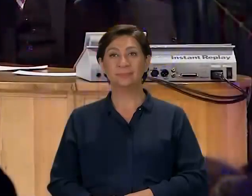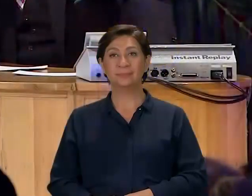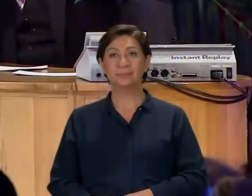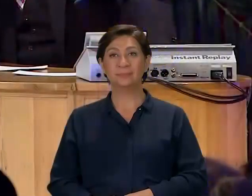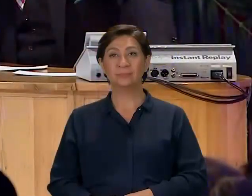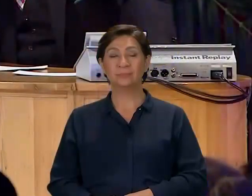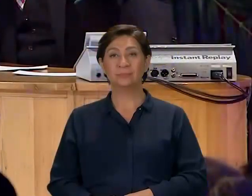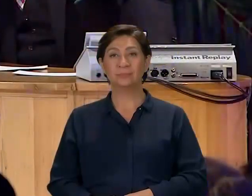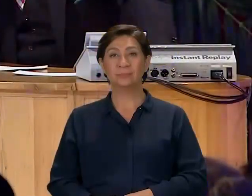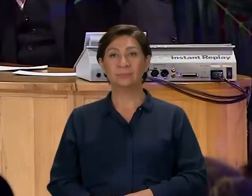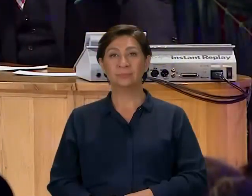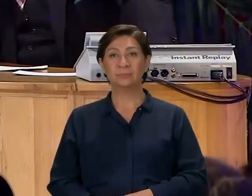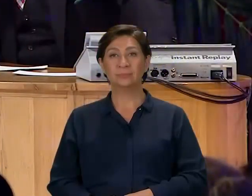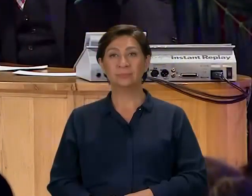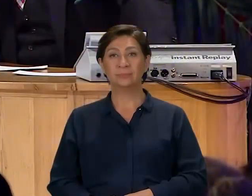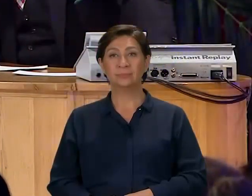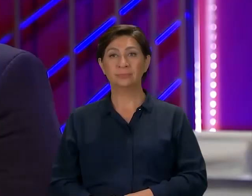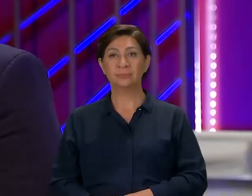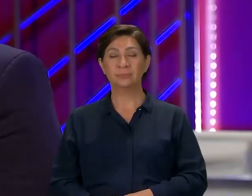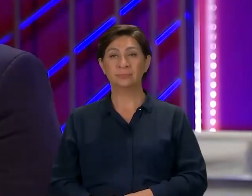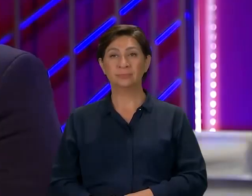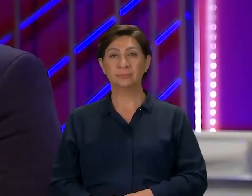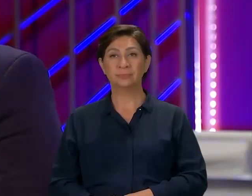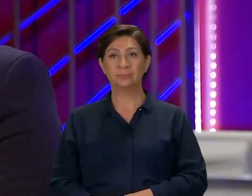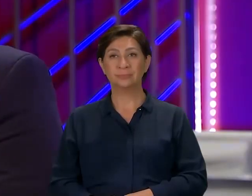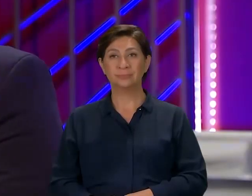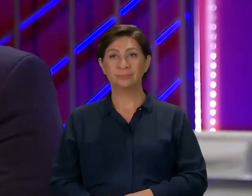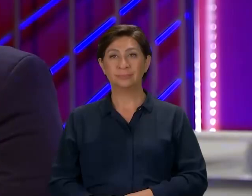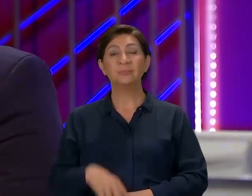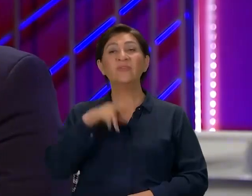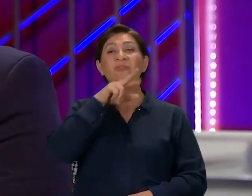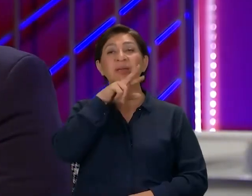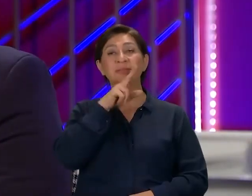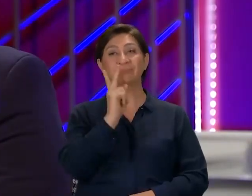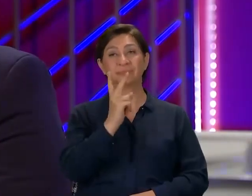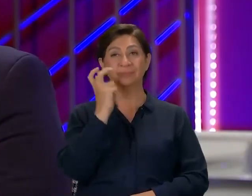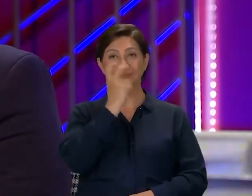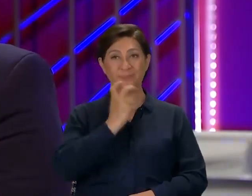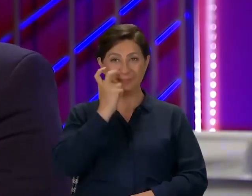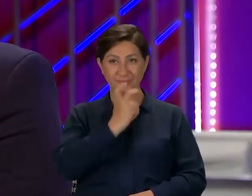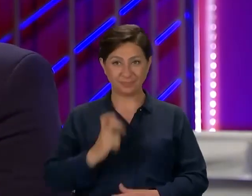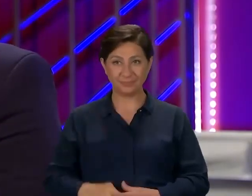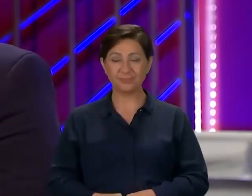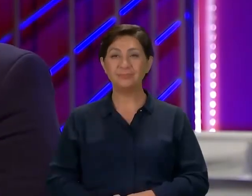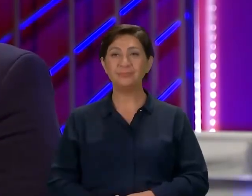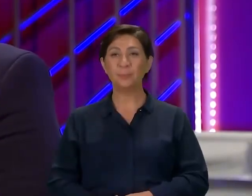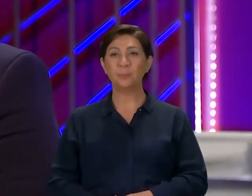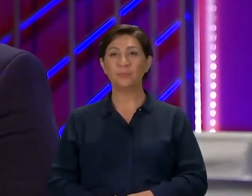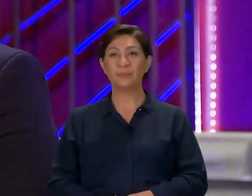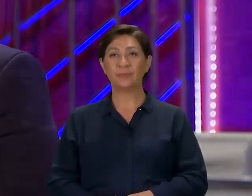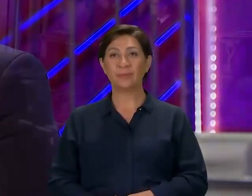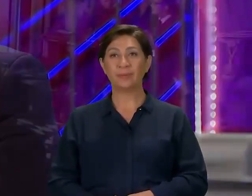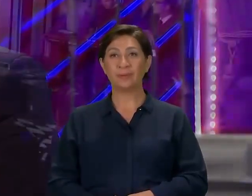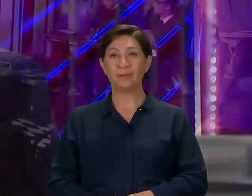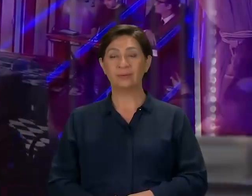Belle, c'est un mot qu'on dirait inventé pour elle. Quand elle danse et